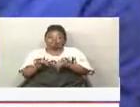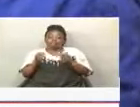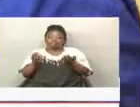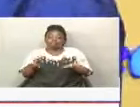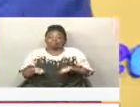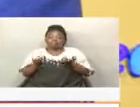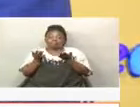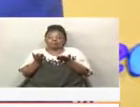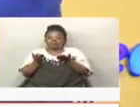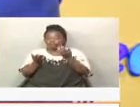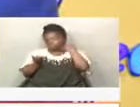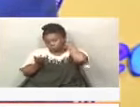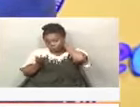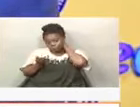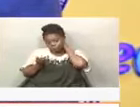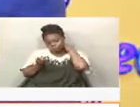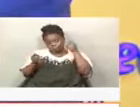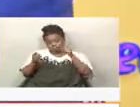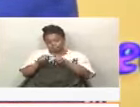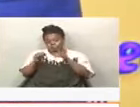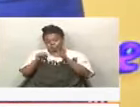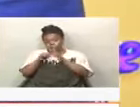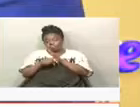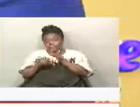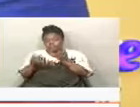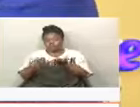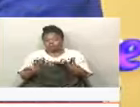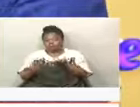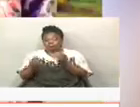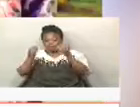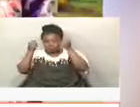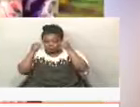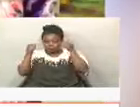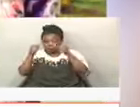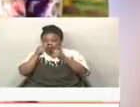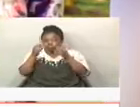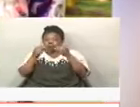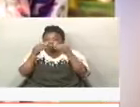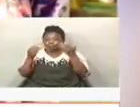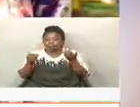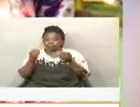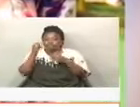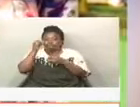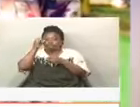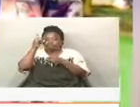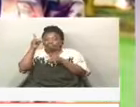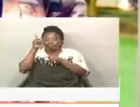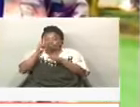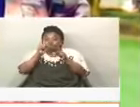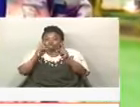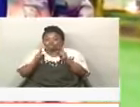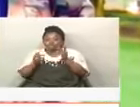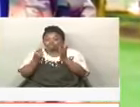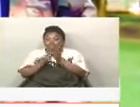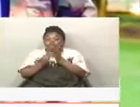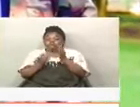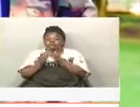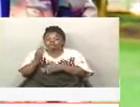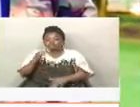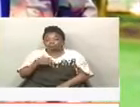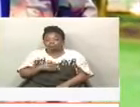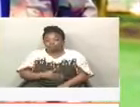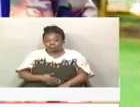osituka olwensonga ye mweno Nyanzi yatusenewo mukulembeze wegwango okusimibwa olwo kuzibula bana Uganda amaaso ngaita mu